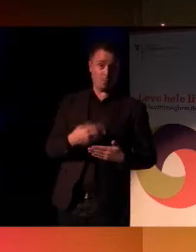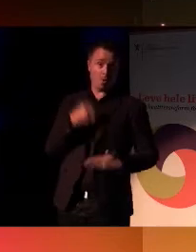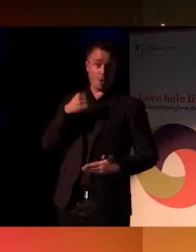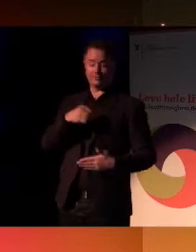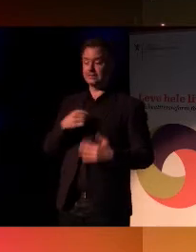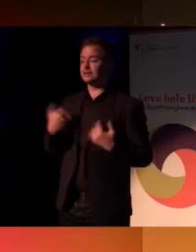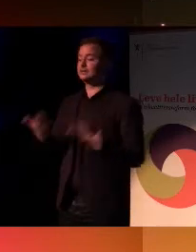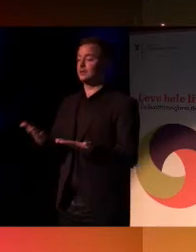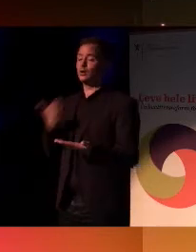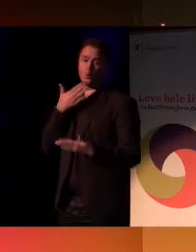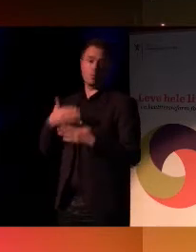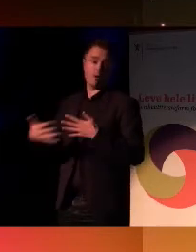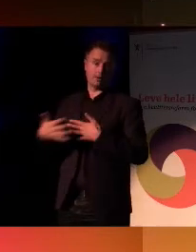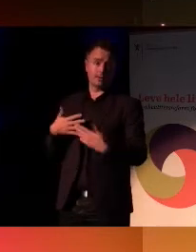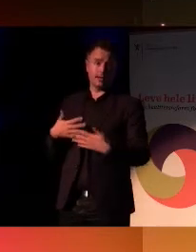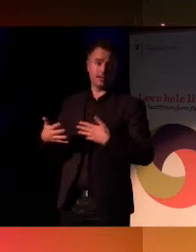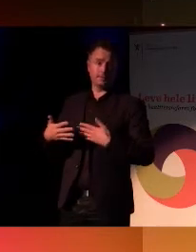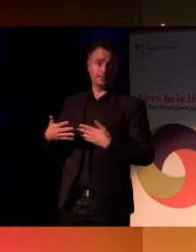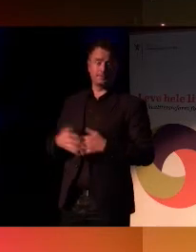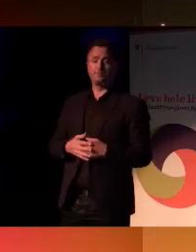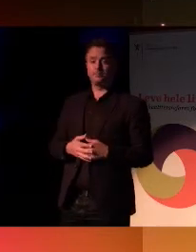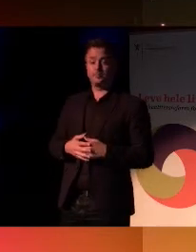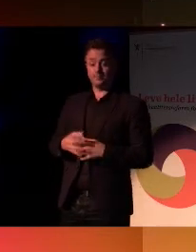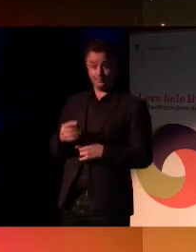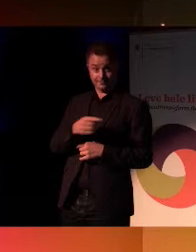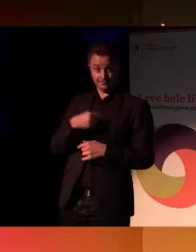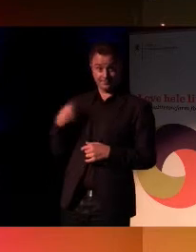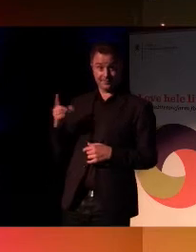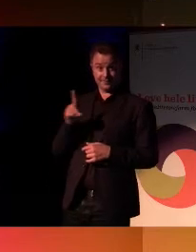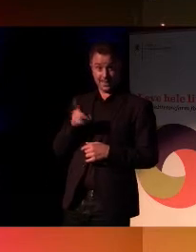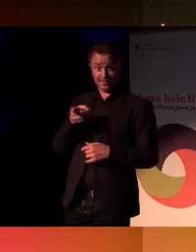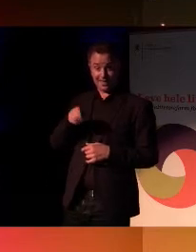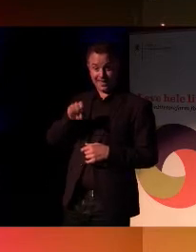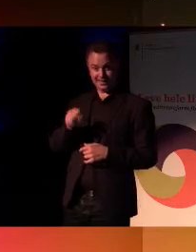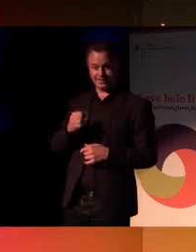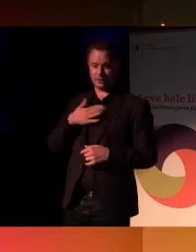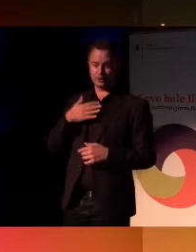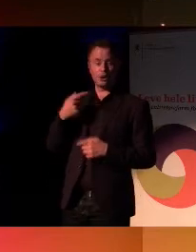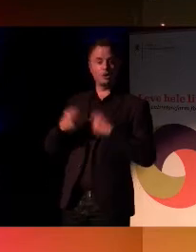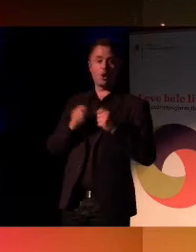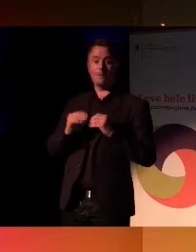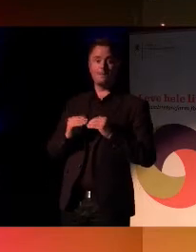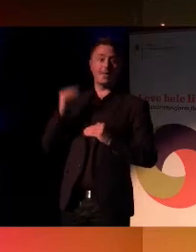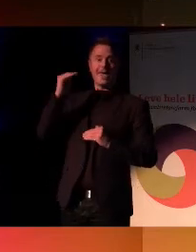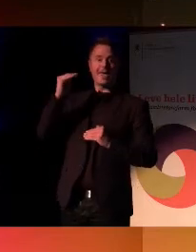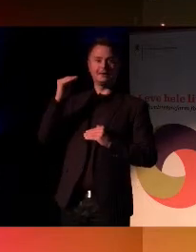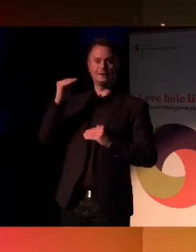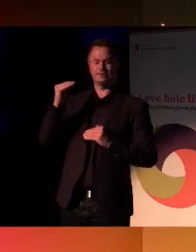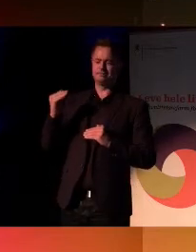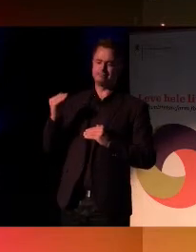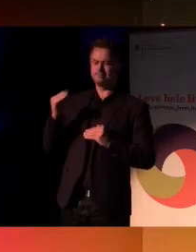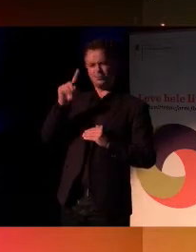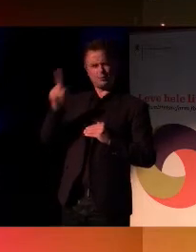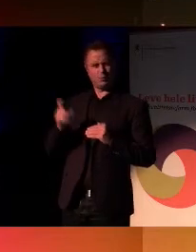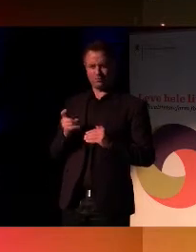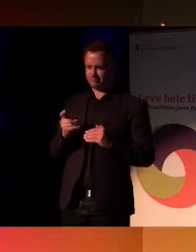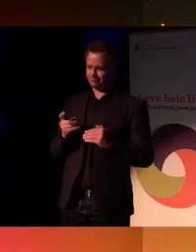Så for oss som DPS, som ønsker å gjøre noe med dette her, så var spørsmålet hvordan skal vi endre praksis?